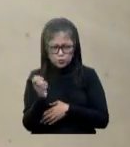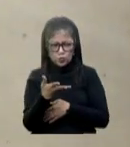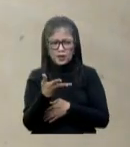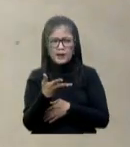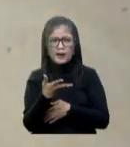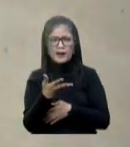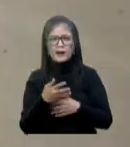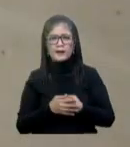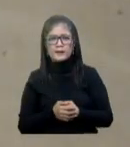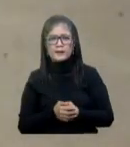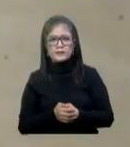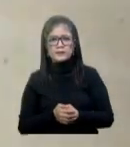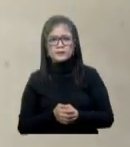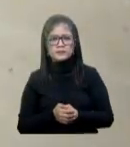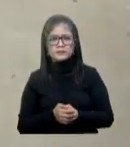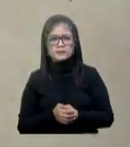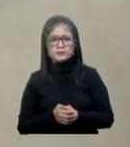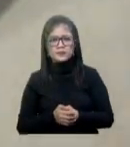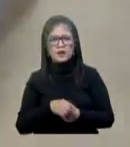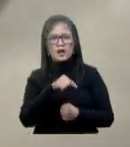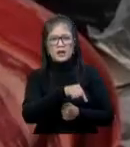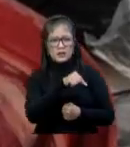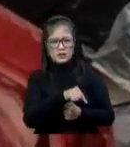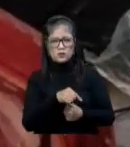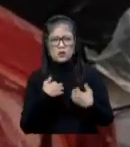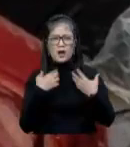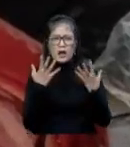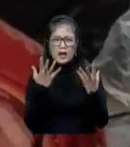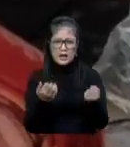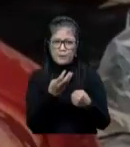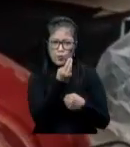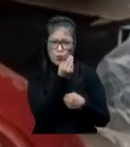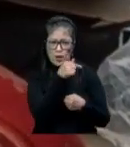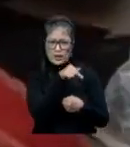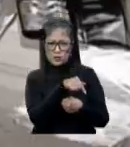Meski tak banyak, pemilik uang berharap sisa uang yang masih bisa dikenali bisa ditukarkan ke